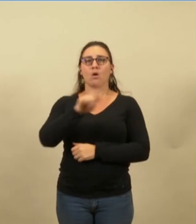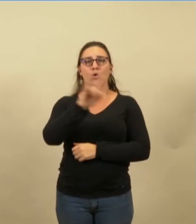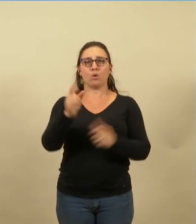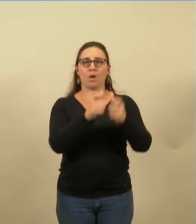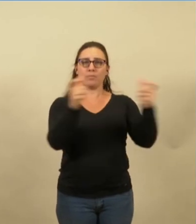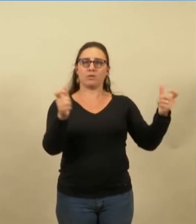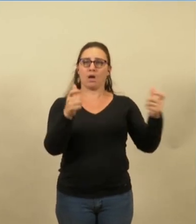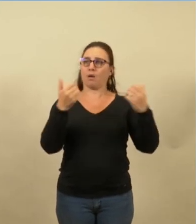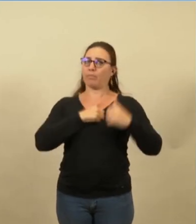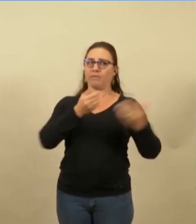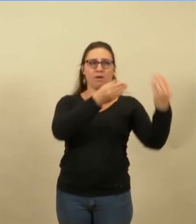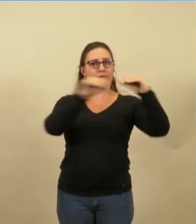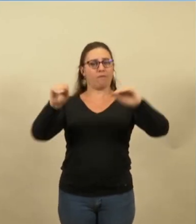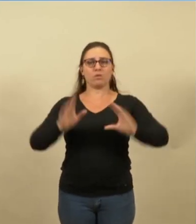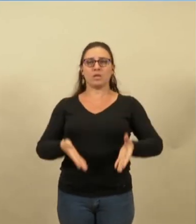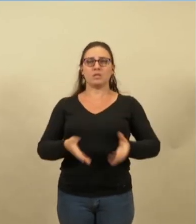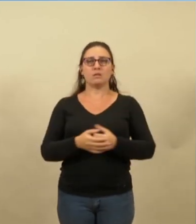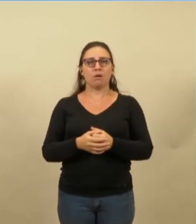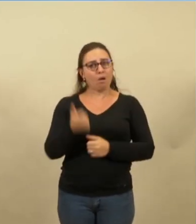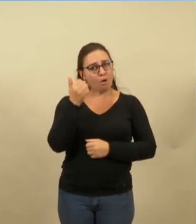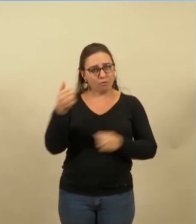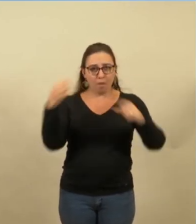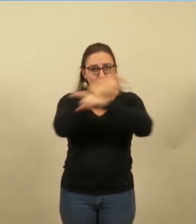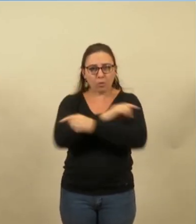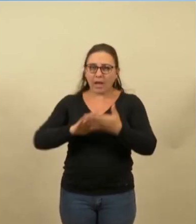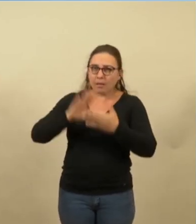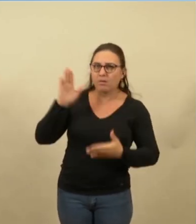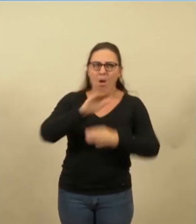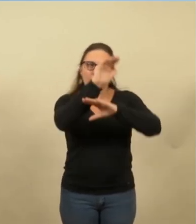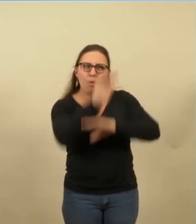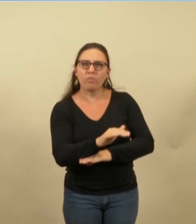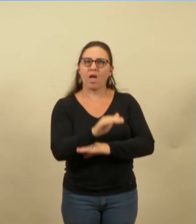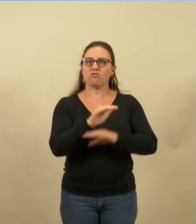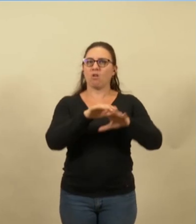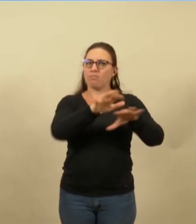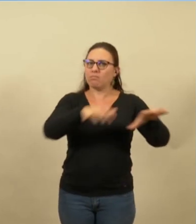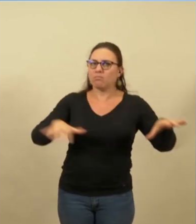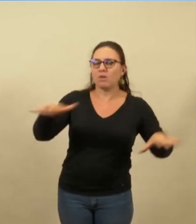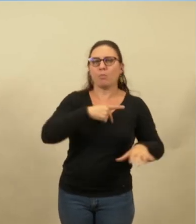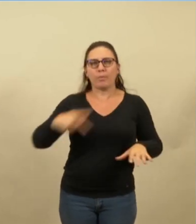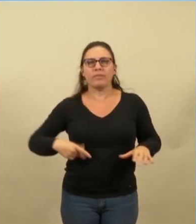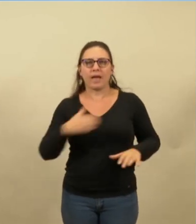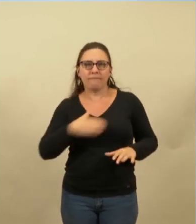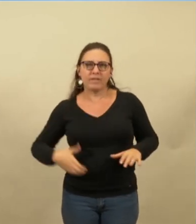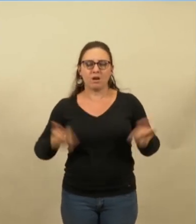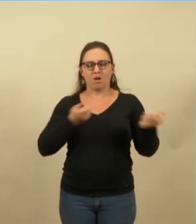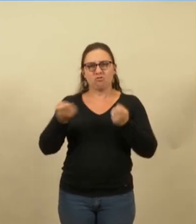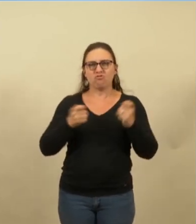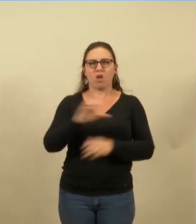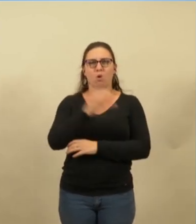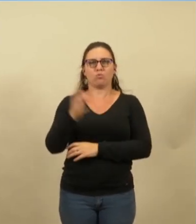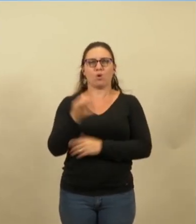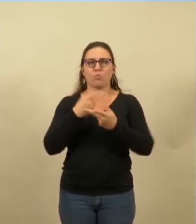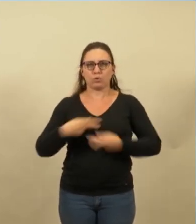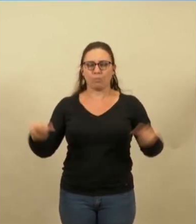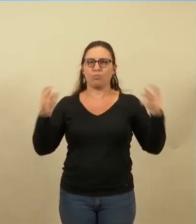privé alors que vous visitez engagé à défendre les biens communs il y a privilégié donc une gestion 100% public